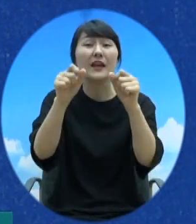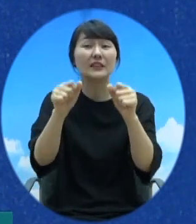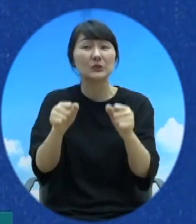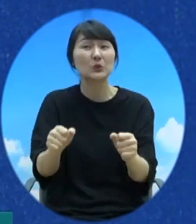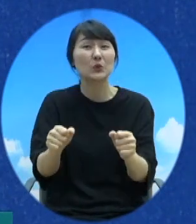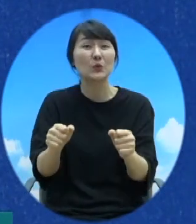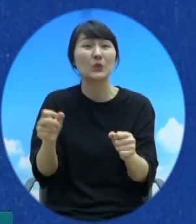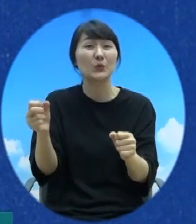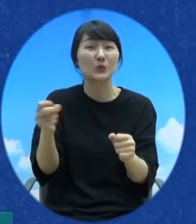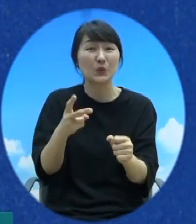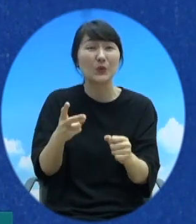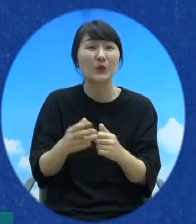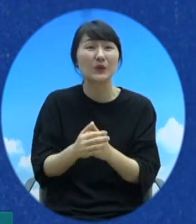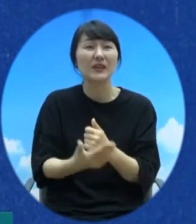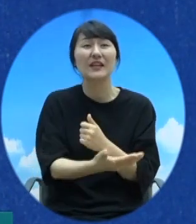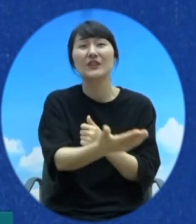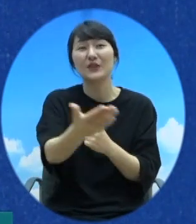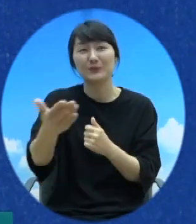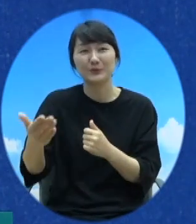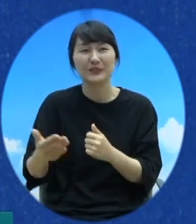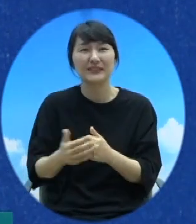주셔서 여러분이